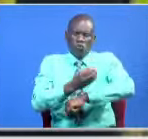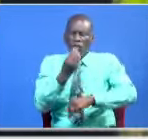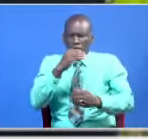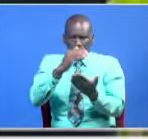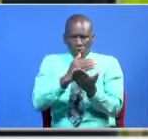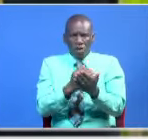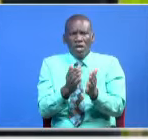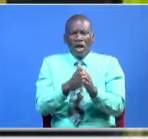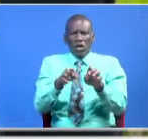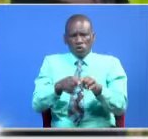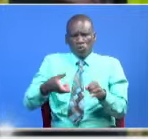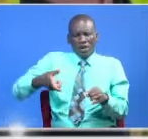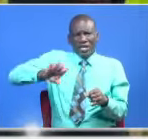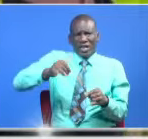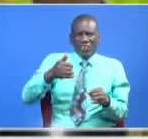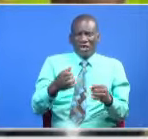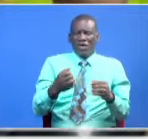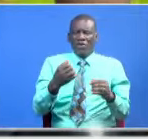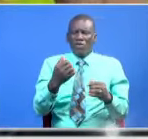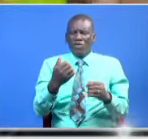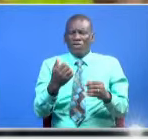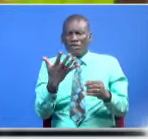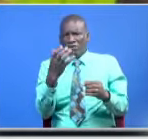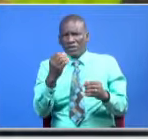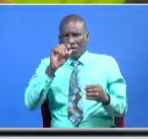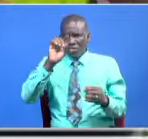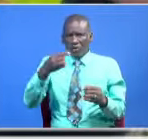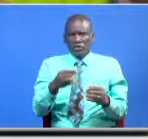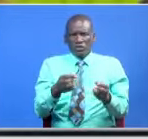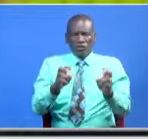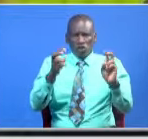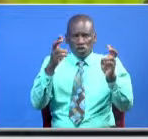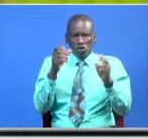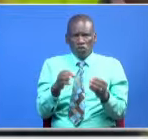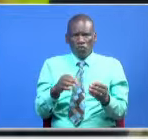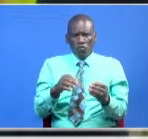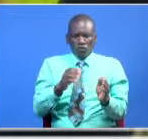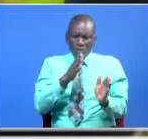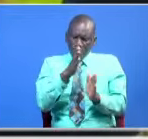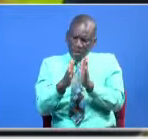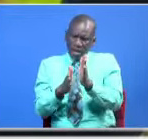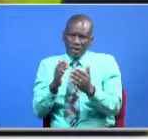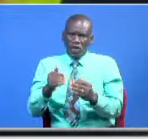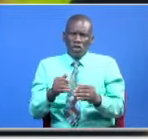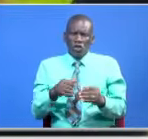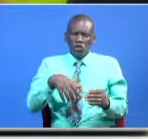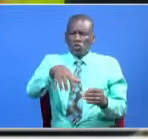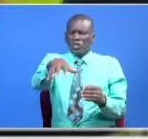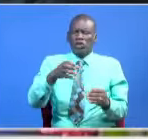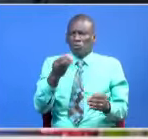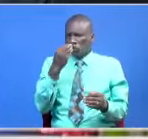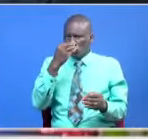na tukaongeza ingine around half a billion shillings ya maneno yao ya logistics ya kupeleka chakula katika